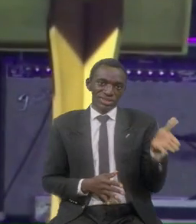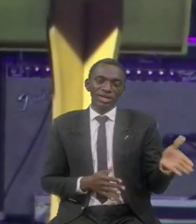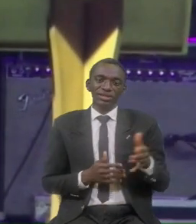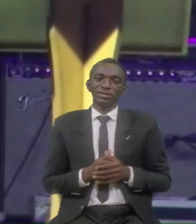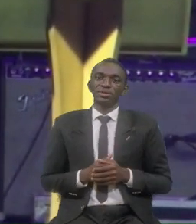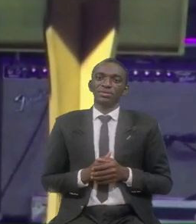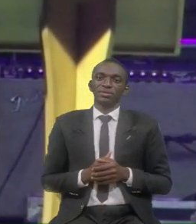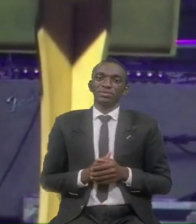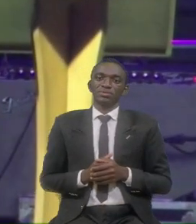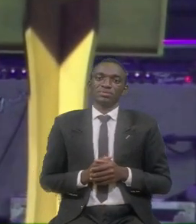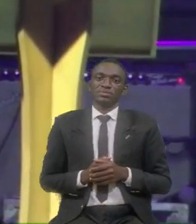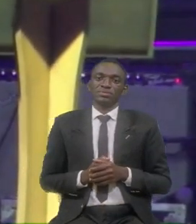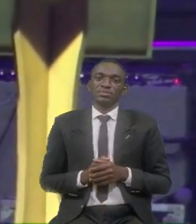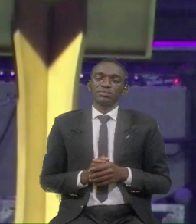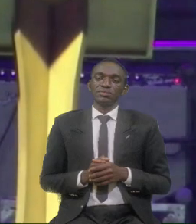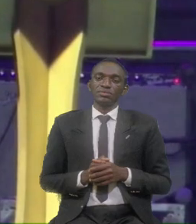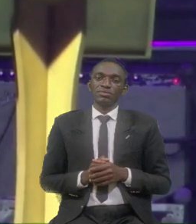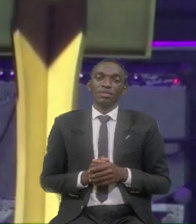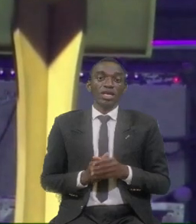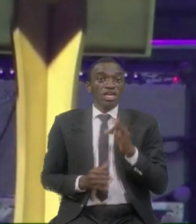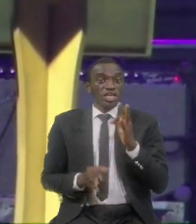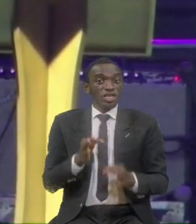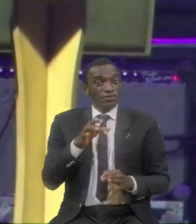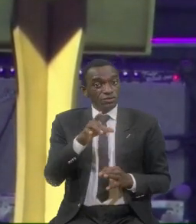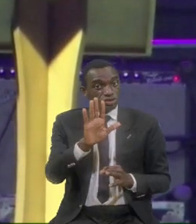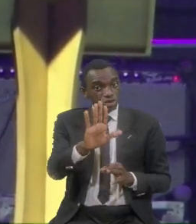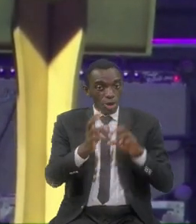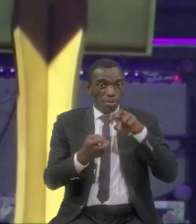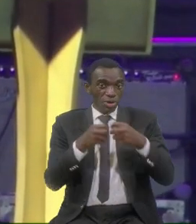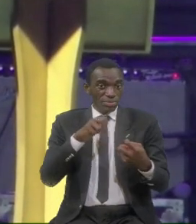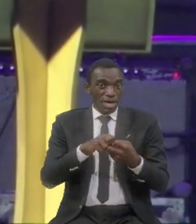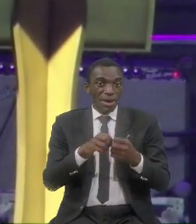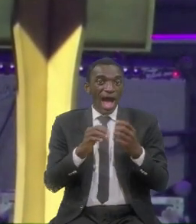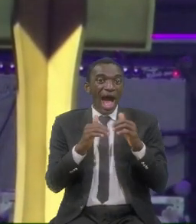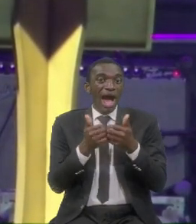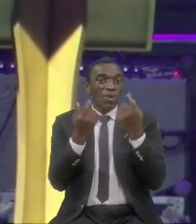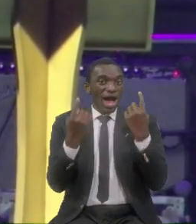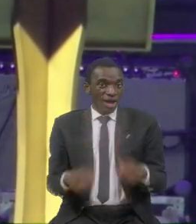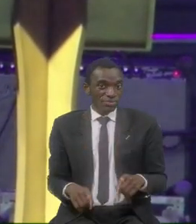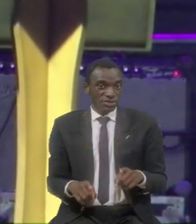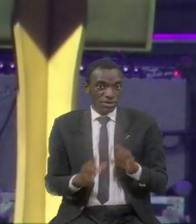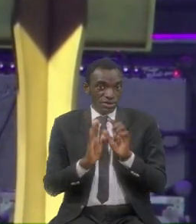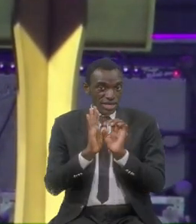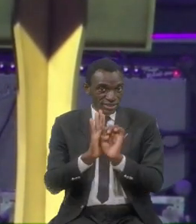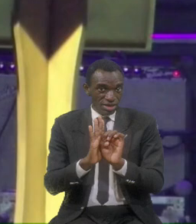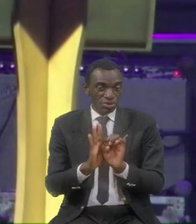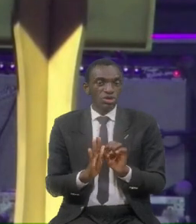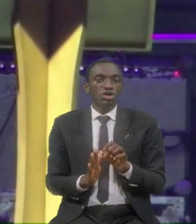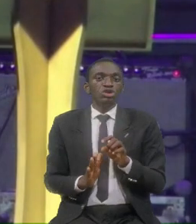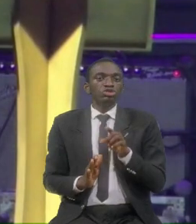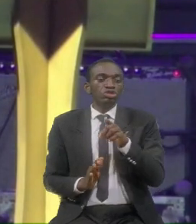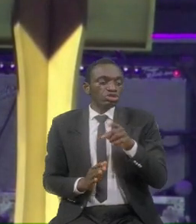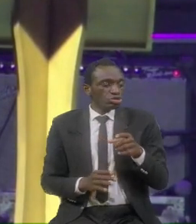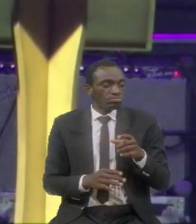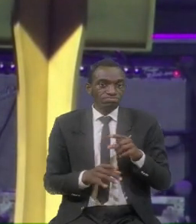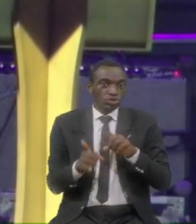ka, paakon gyapon ka sa lamok. If your problem came, kung ang imong problema niya mo, as a result of the water you were drinking in your